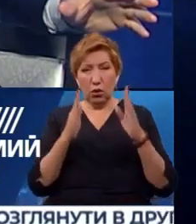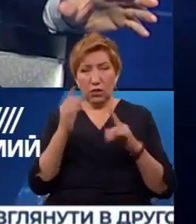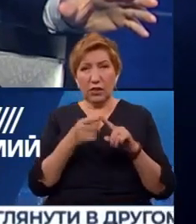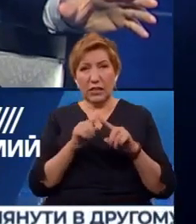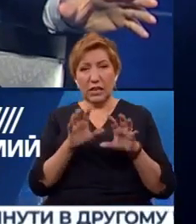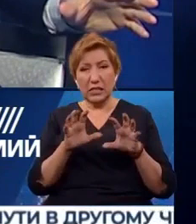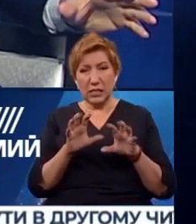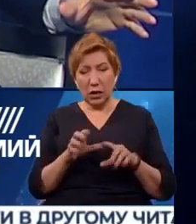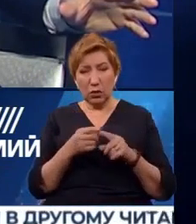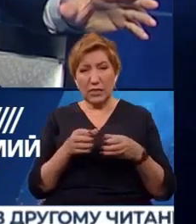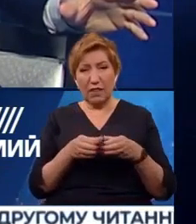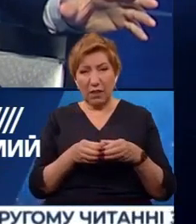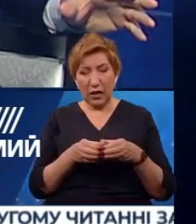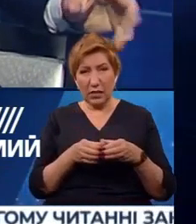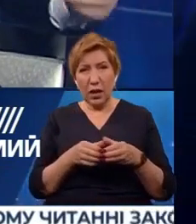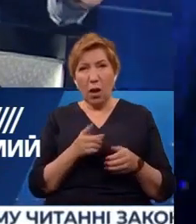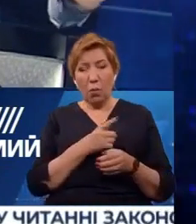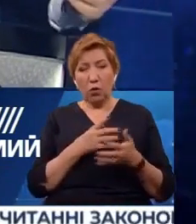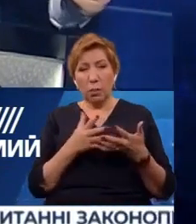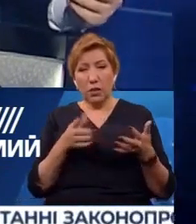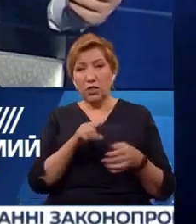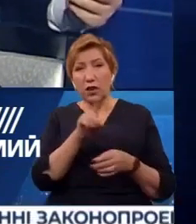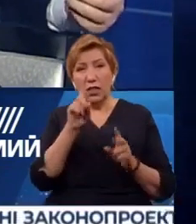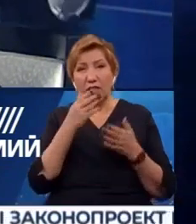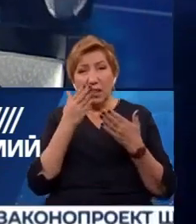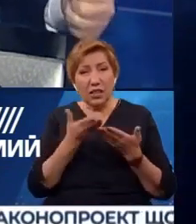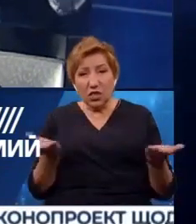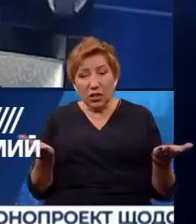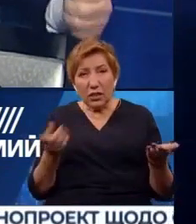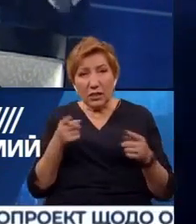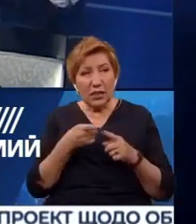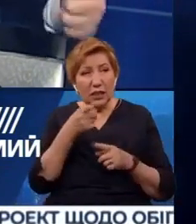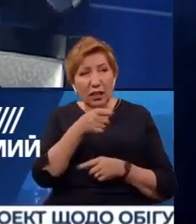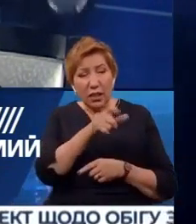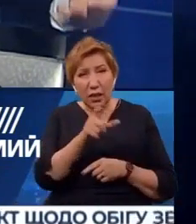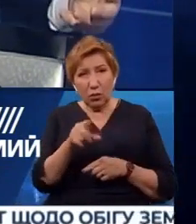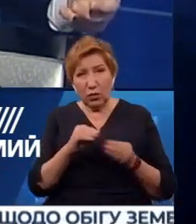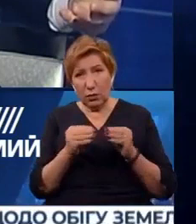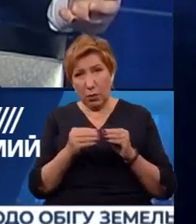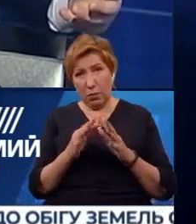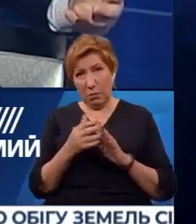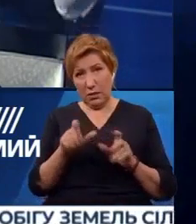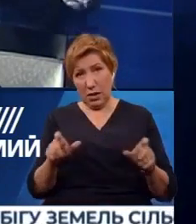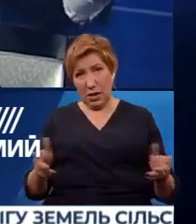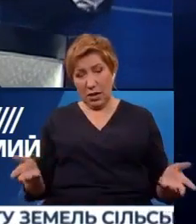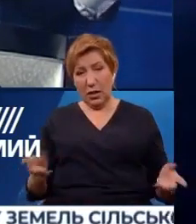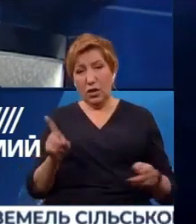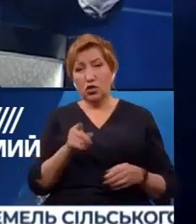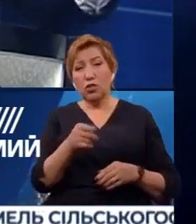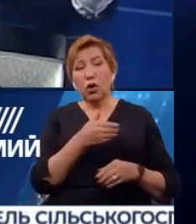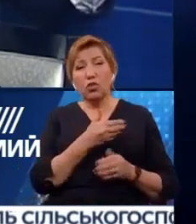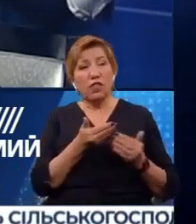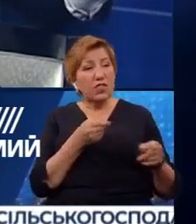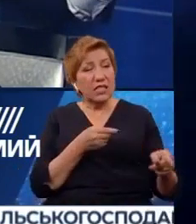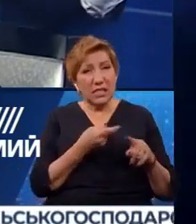цей закон, із цієї фракції монобільшості, вони його навіть не читали. Це далекі люди від проблем українського селянства. Що ви хочете